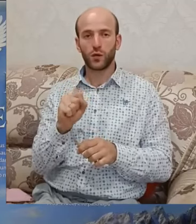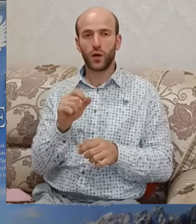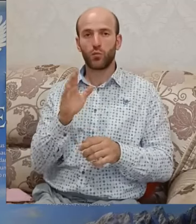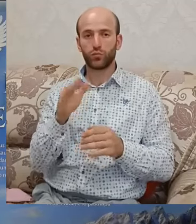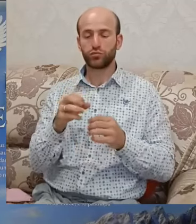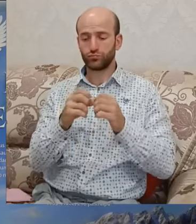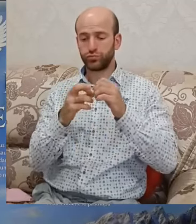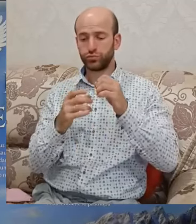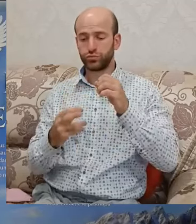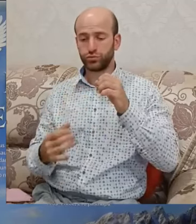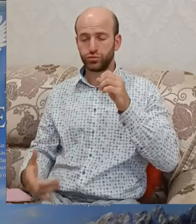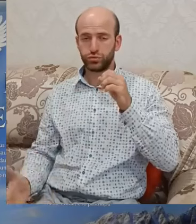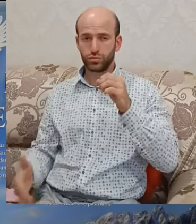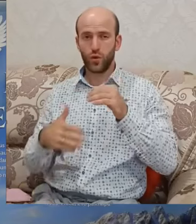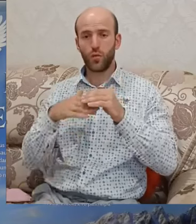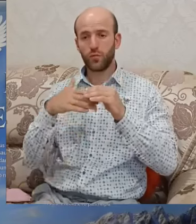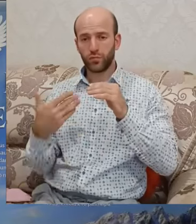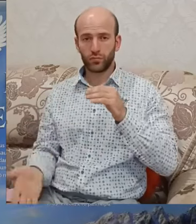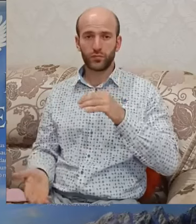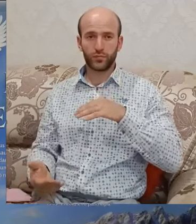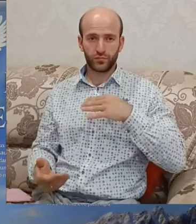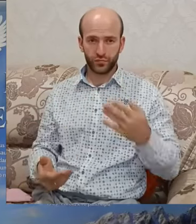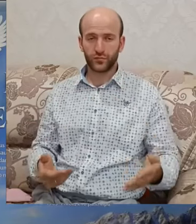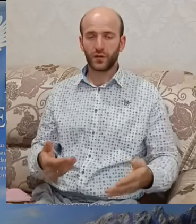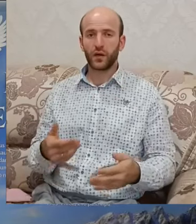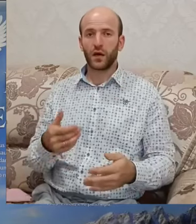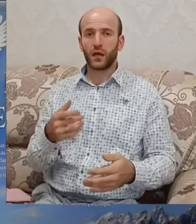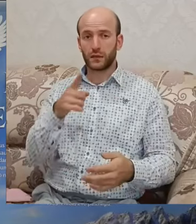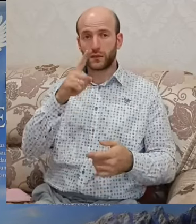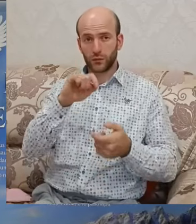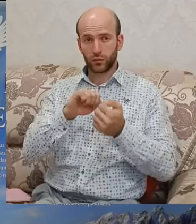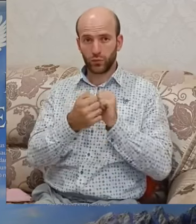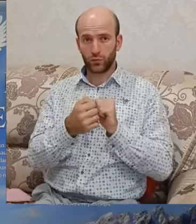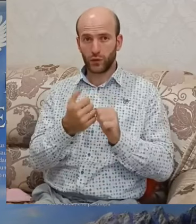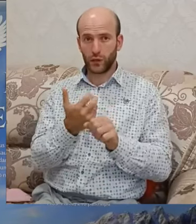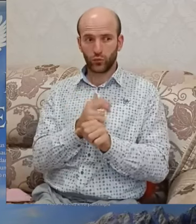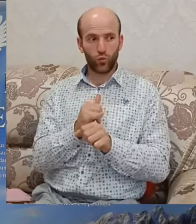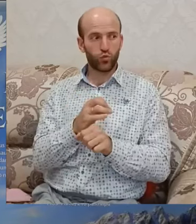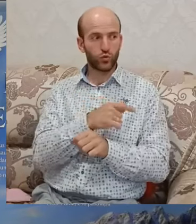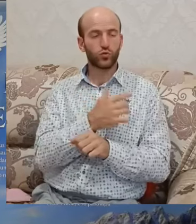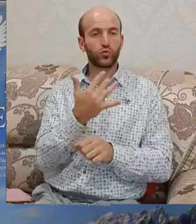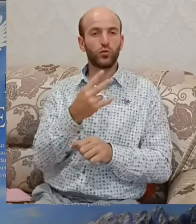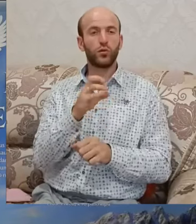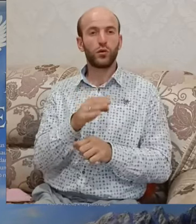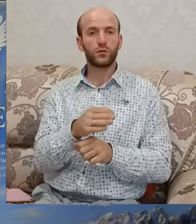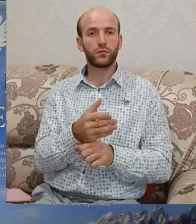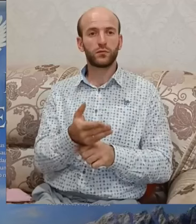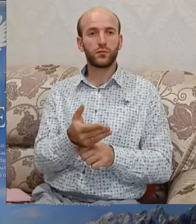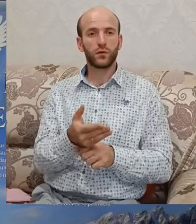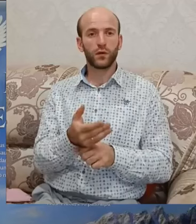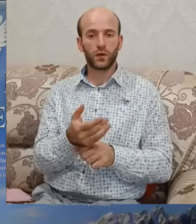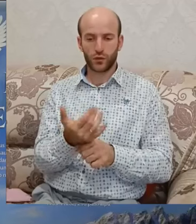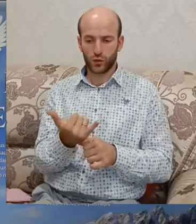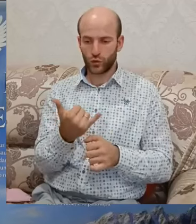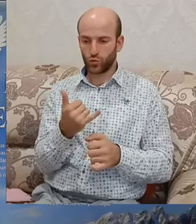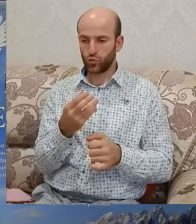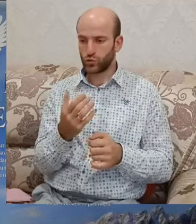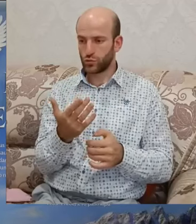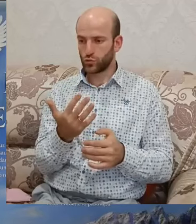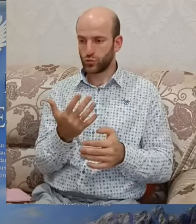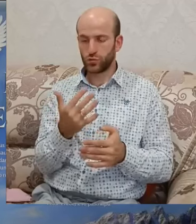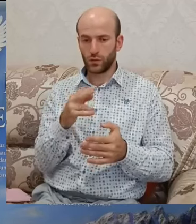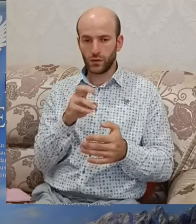praėjo 20 metų. И запомните, что прошло 20 лет. O jokios denominacijos iš to neišėjo ir neišės. А из этого не вышло никакой деноминации